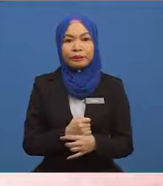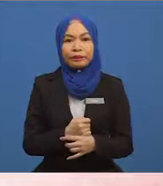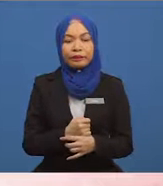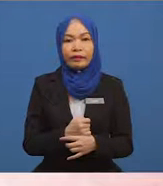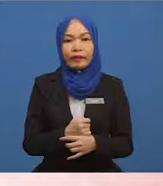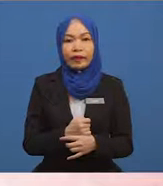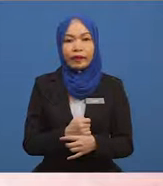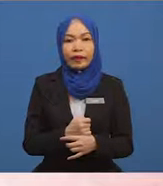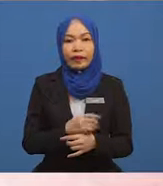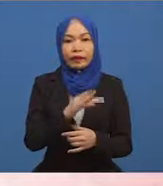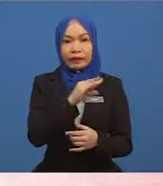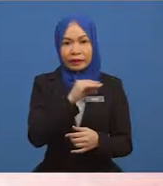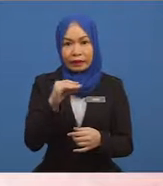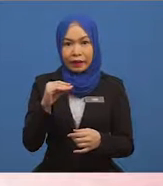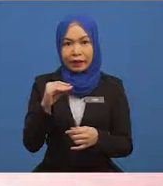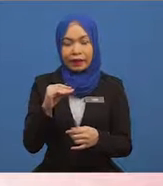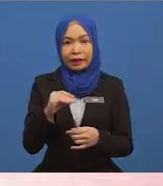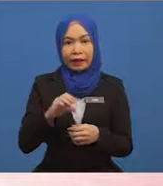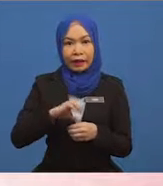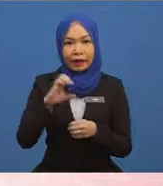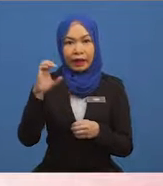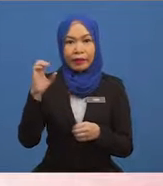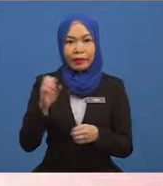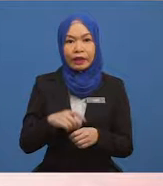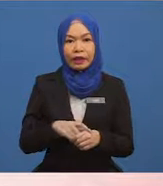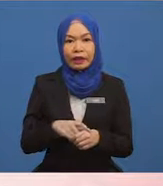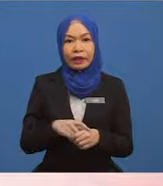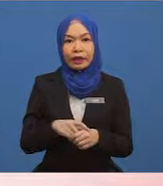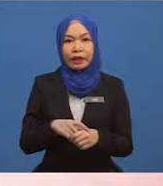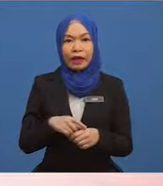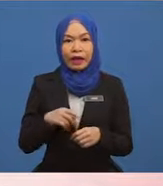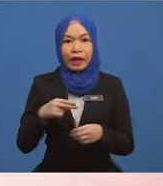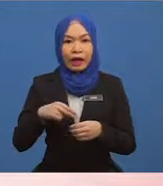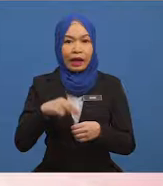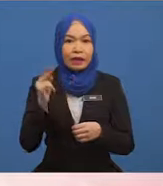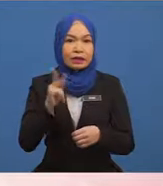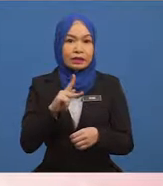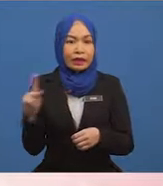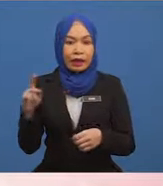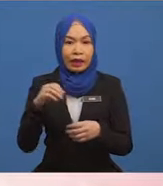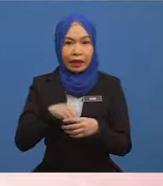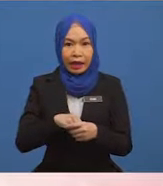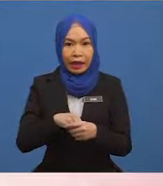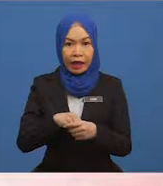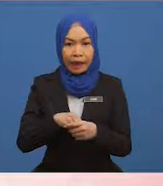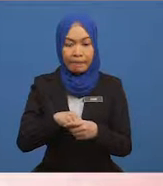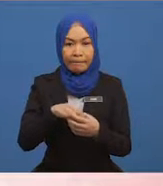dibebaskan menaikkan adunan dalam pembuatan roti. Selain